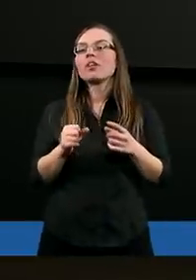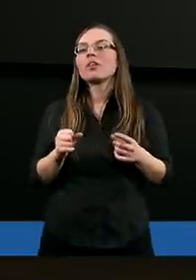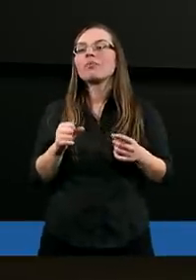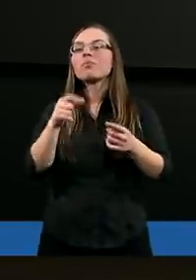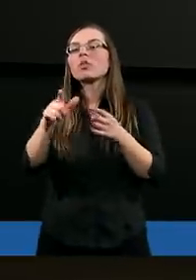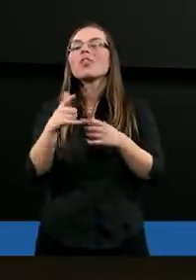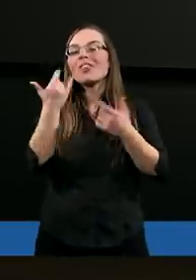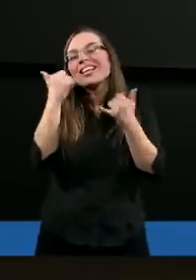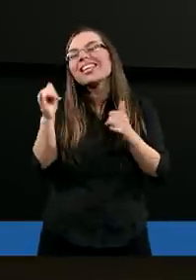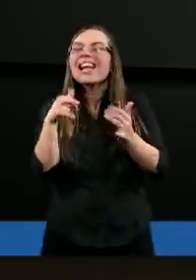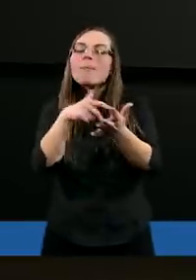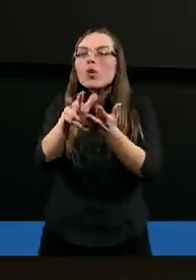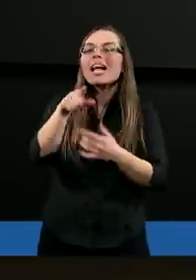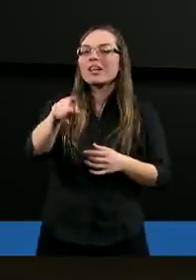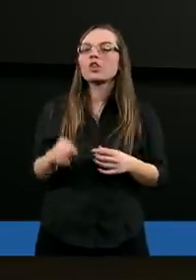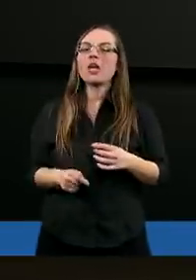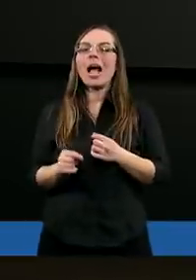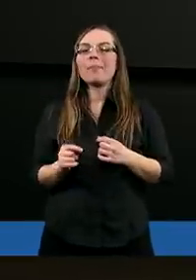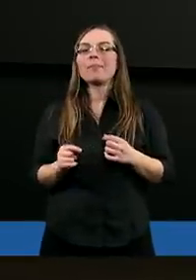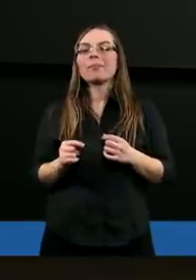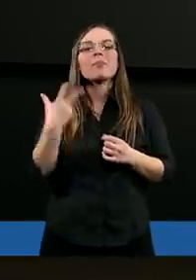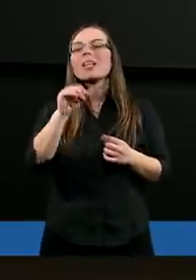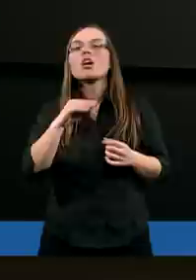powiem, instrumentalnie do Ducha Świętego się podchodzi, co jest